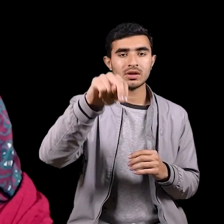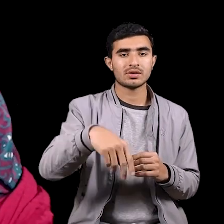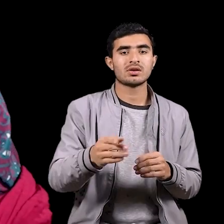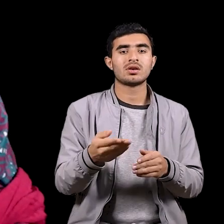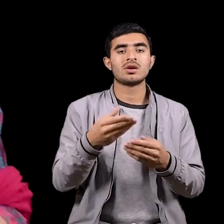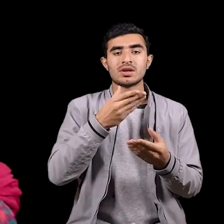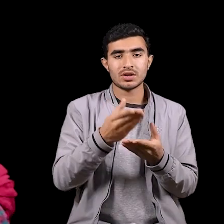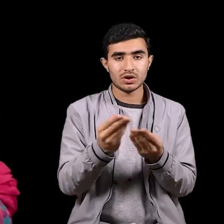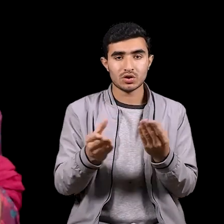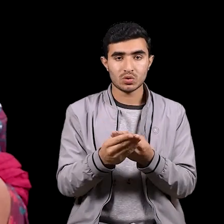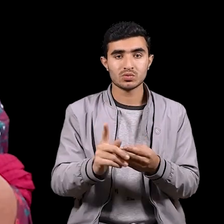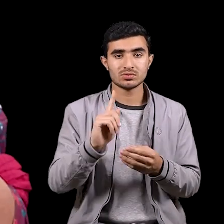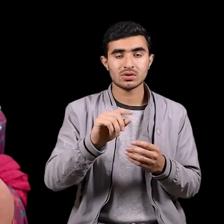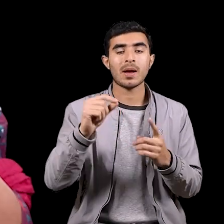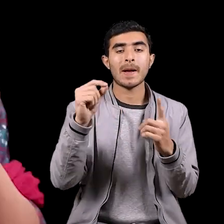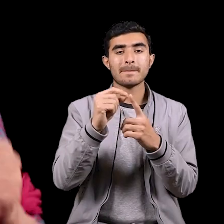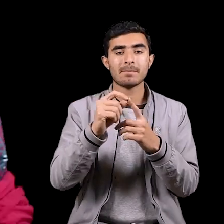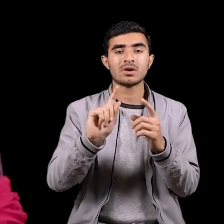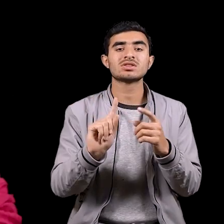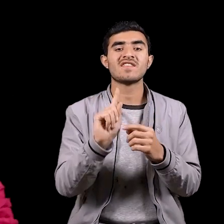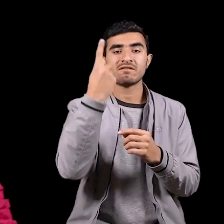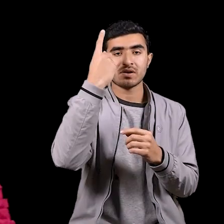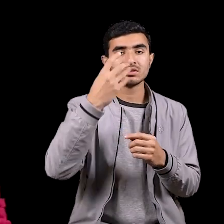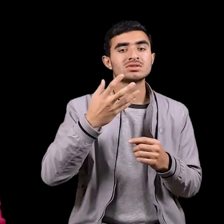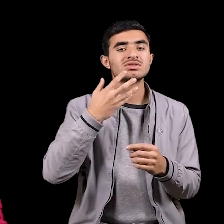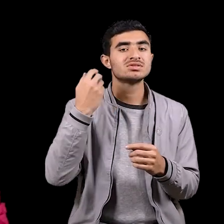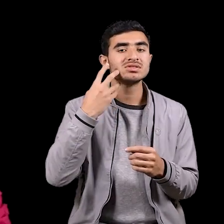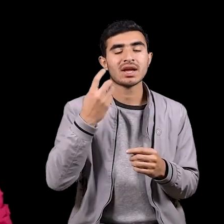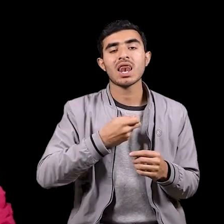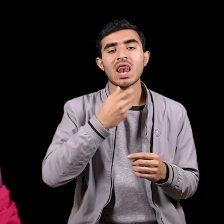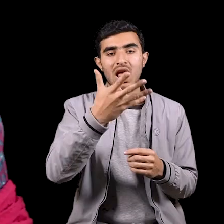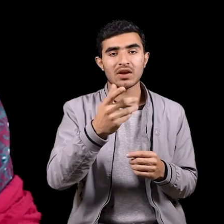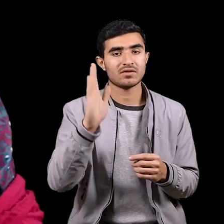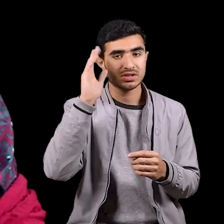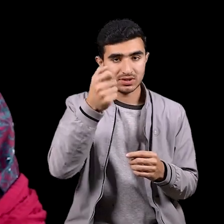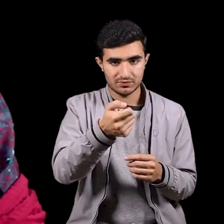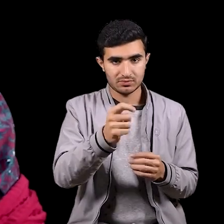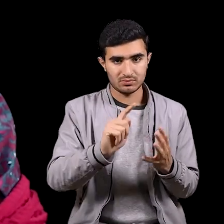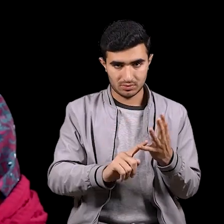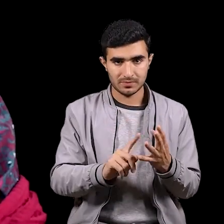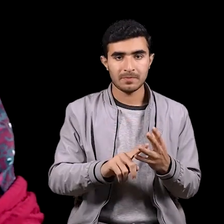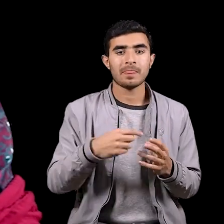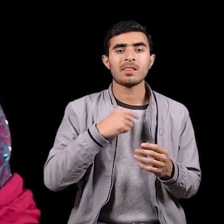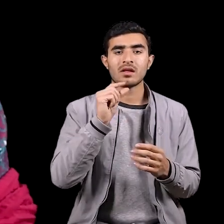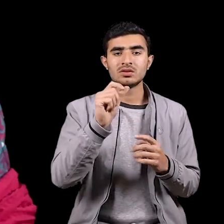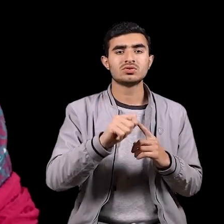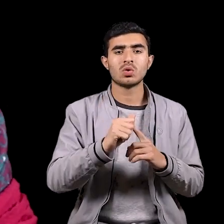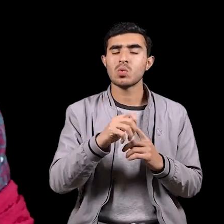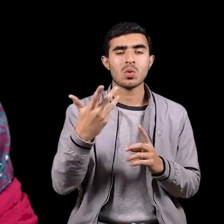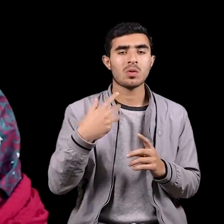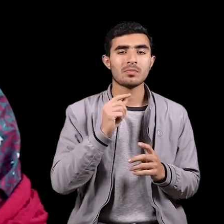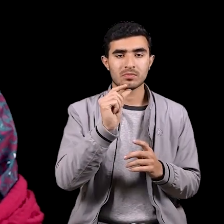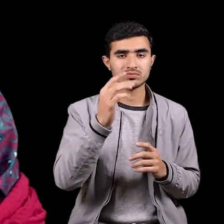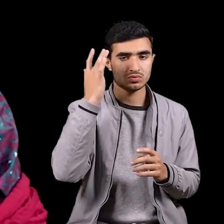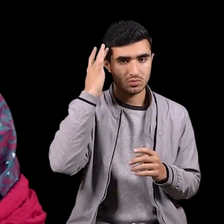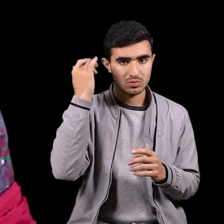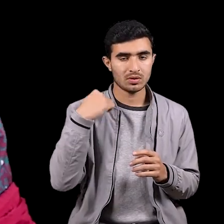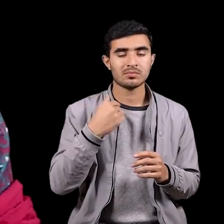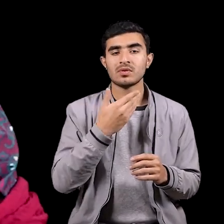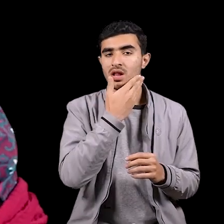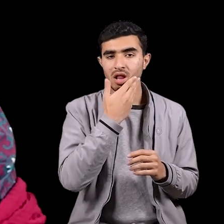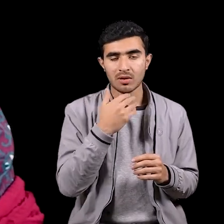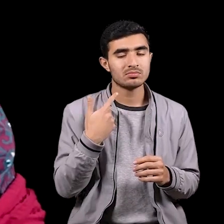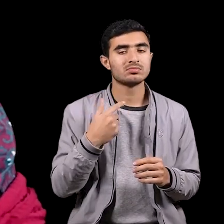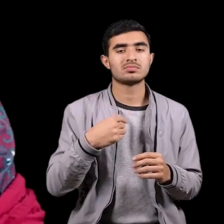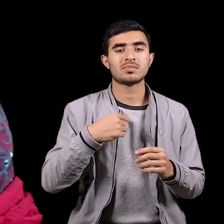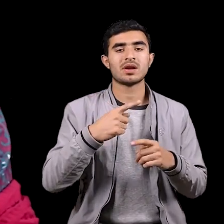है और उसका भी थोड़ा सा मुख्तसर बैकग्राउंड में आपको बताना इसलिए चाहूँगी ताकि आप उसकी अहमियत को समझ सकें। फिर आगे जो प्रोफाइल में